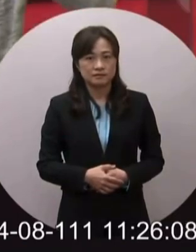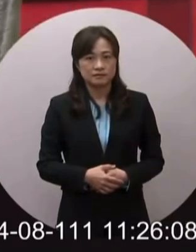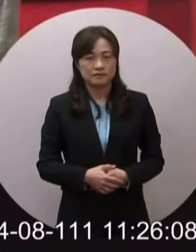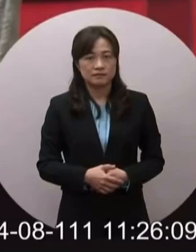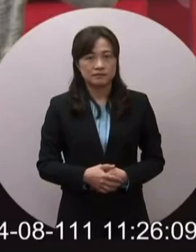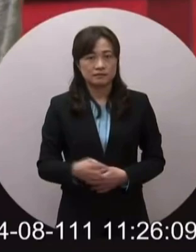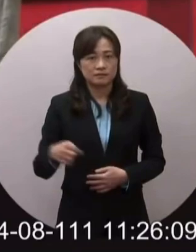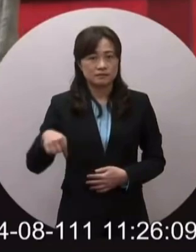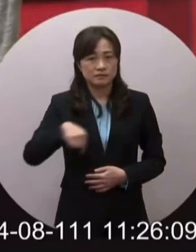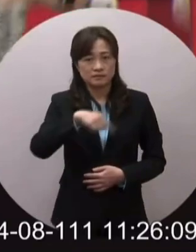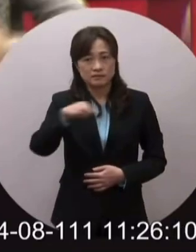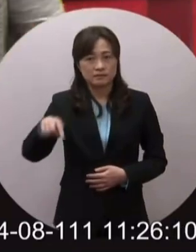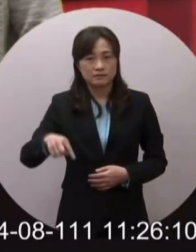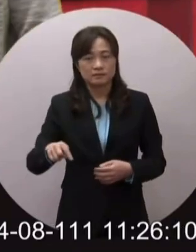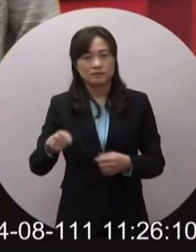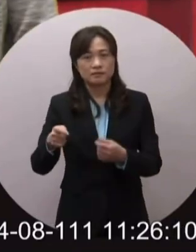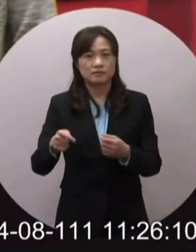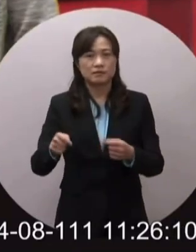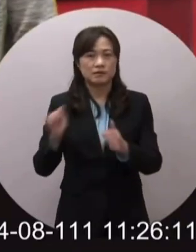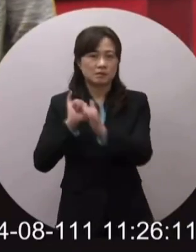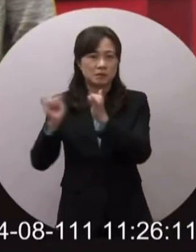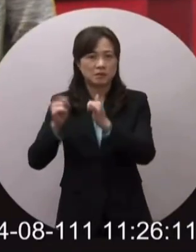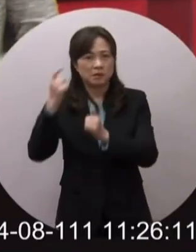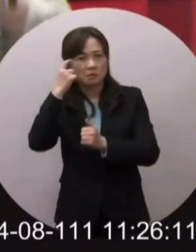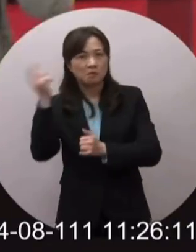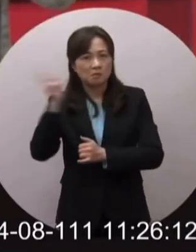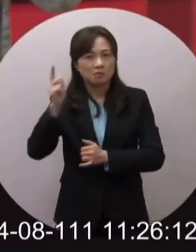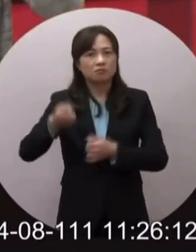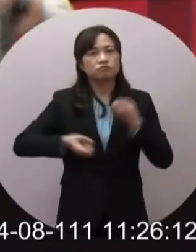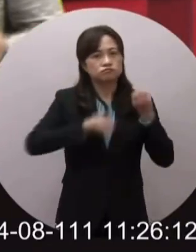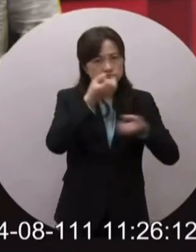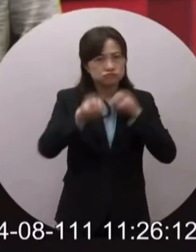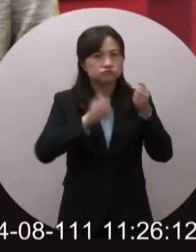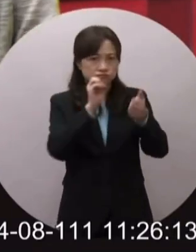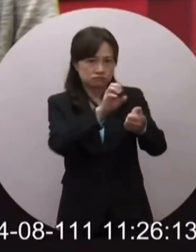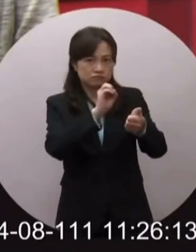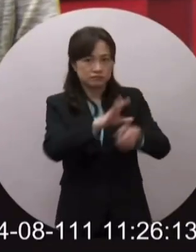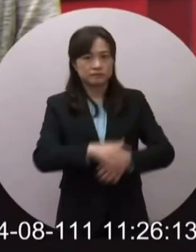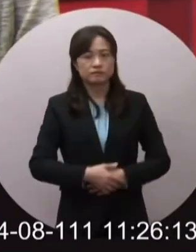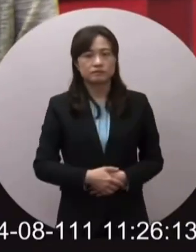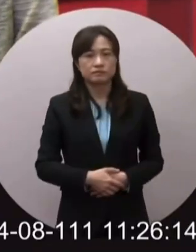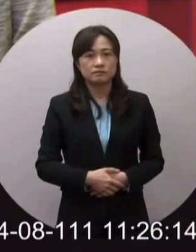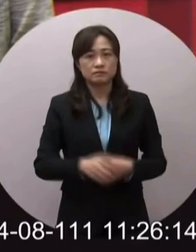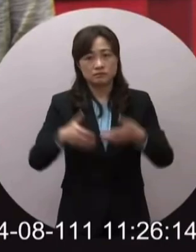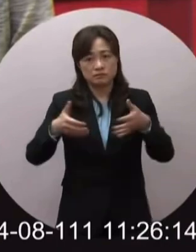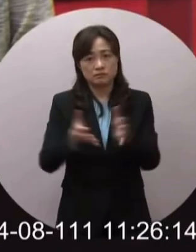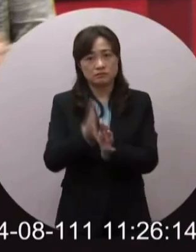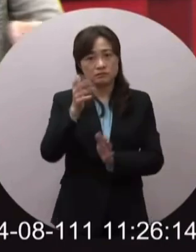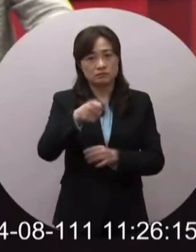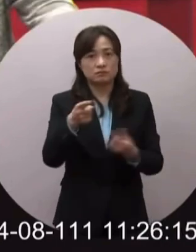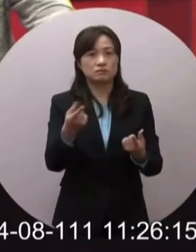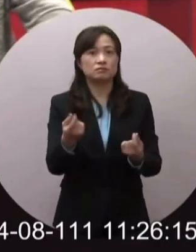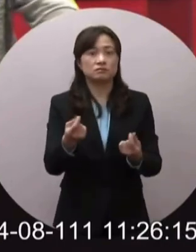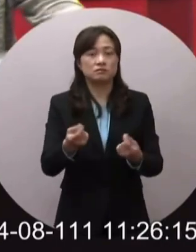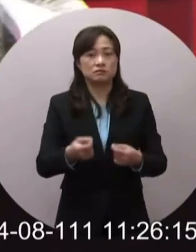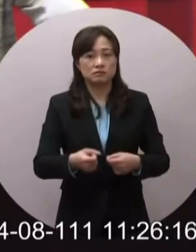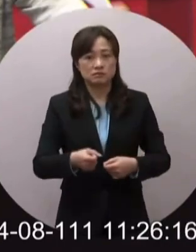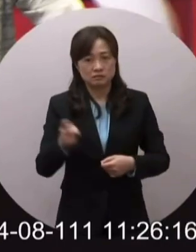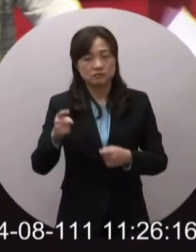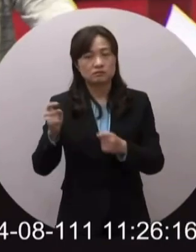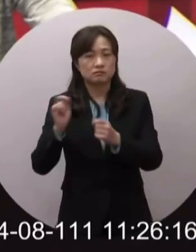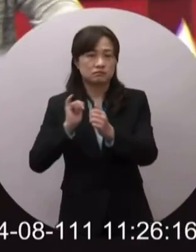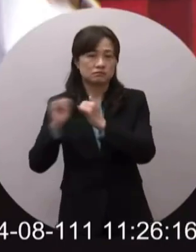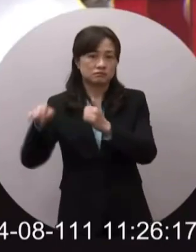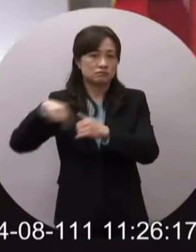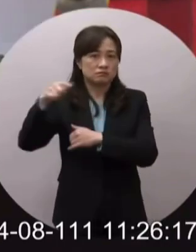把基层的反应啊，都讲出来了。 从哪些方面？ 他知道，因为部长也 带过地方嘛。就是民意反应嘛。 对啊，就民意反应，